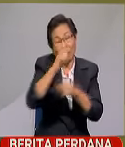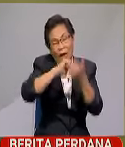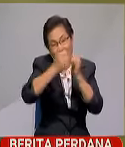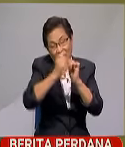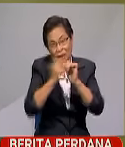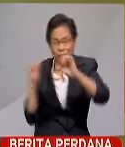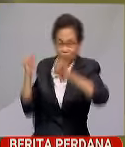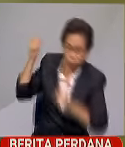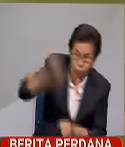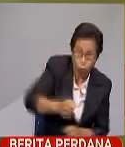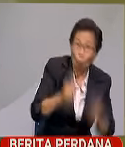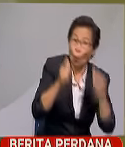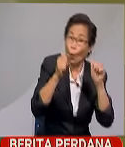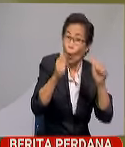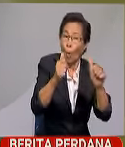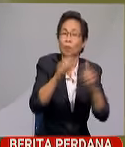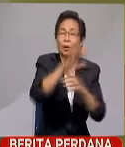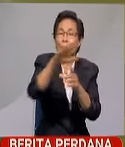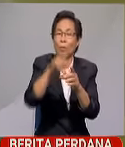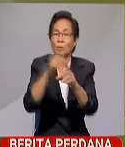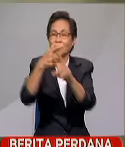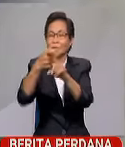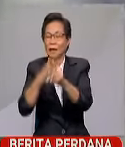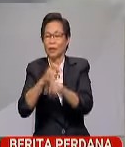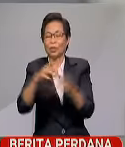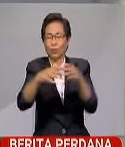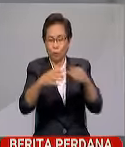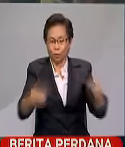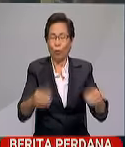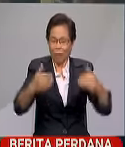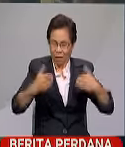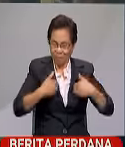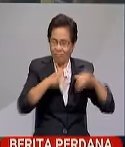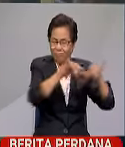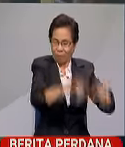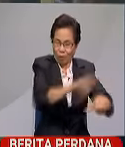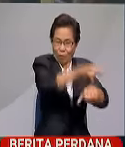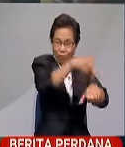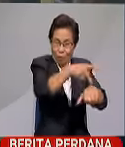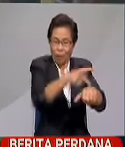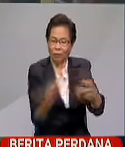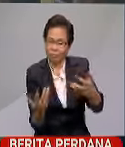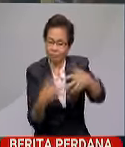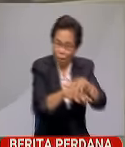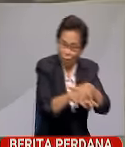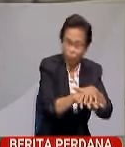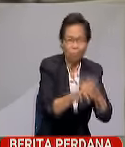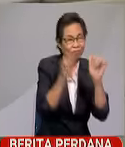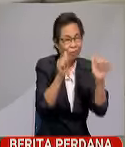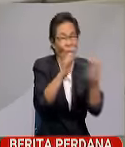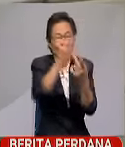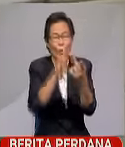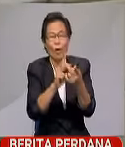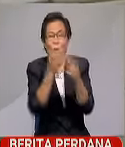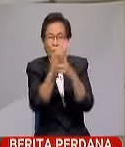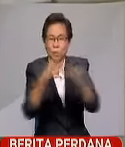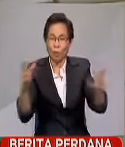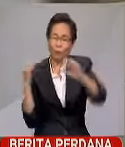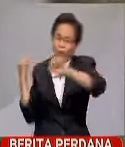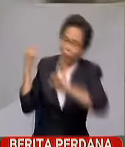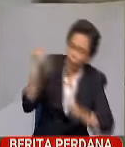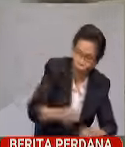judo berprofil tinggi termasuk yang berasal dari Jepun turut berada di sana. Percaturan itu dilihat tepat bagi persiapan pasukan judo